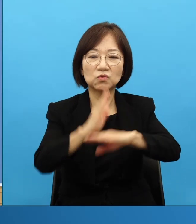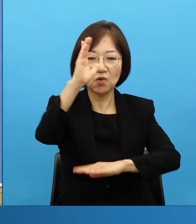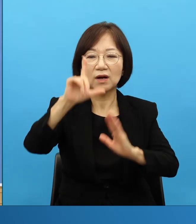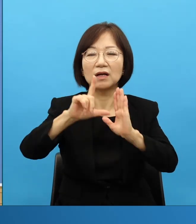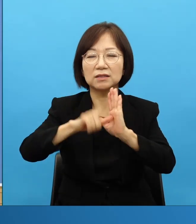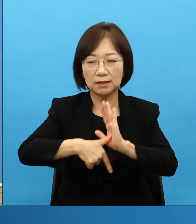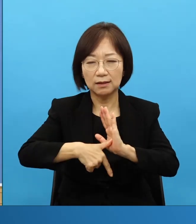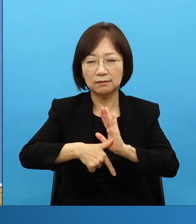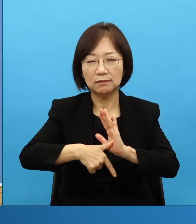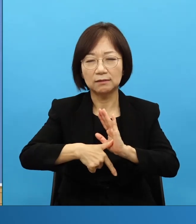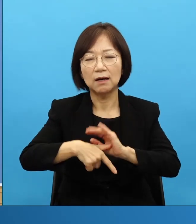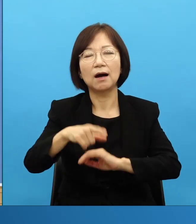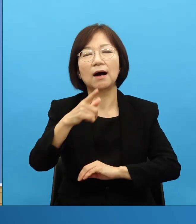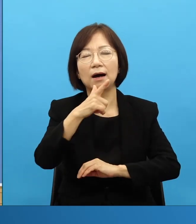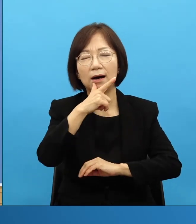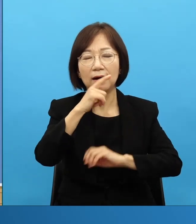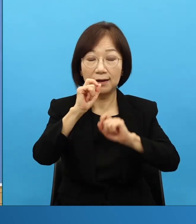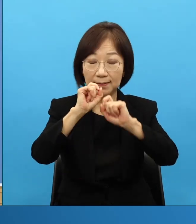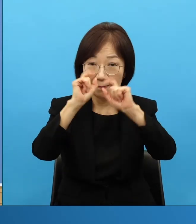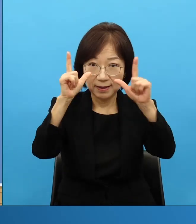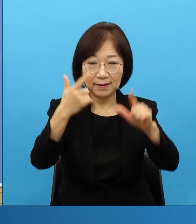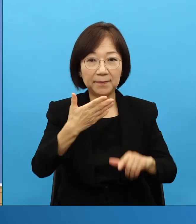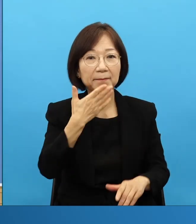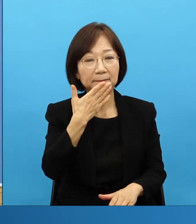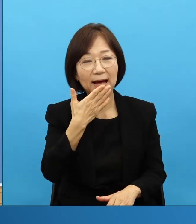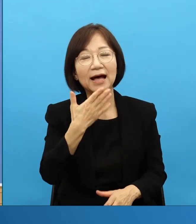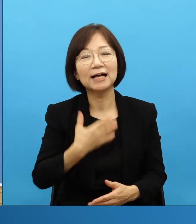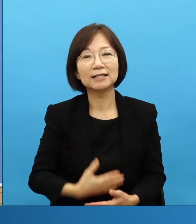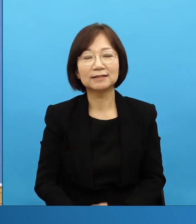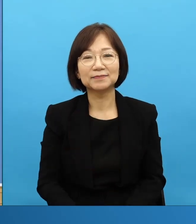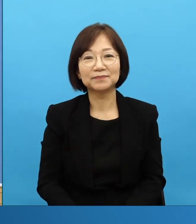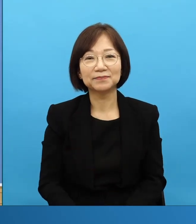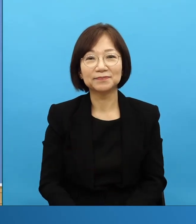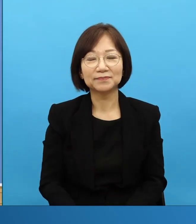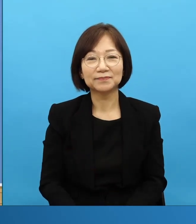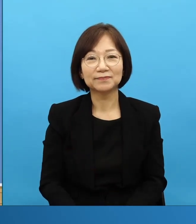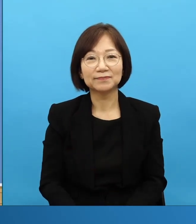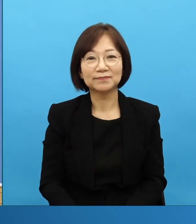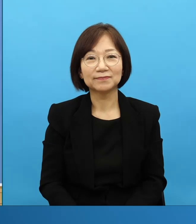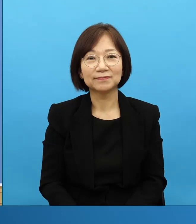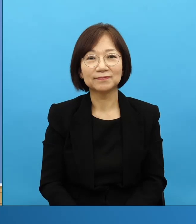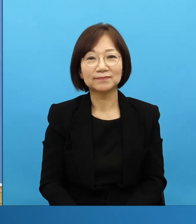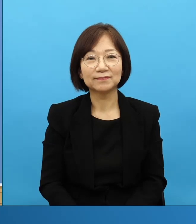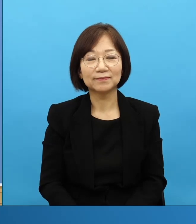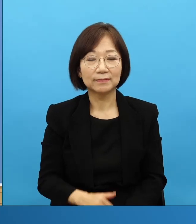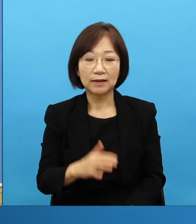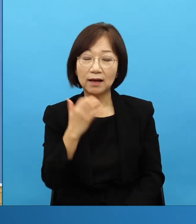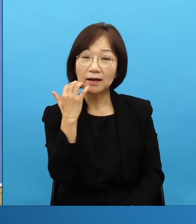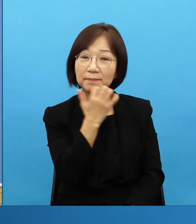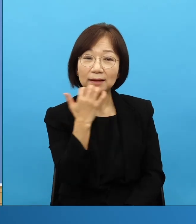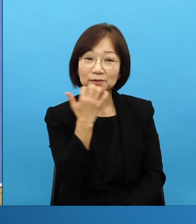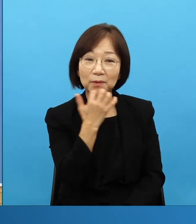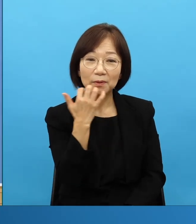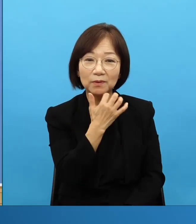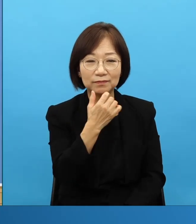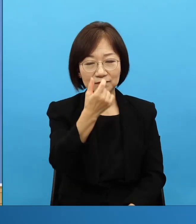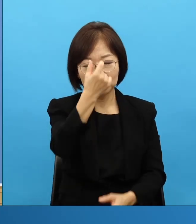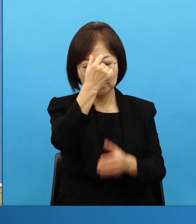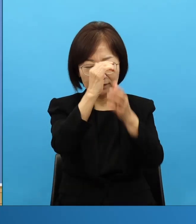covenant, you're holding on to that, 확실합니다. then during this time is a time for you to see the transcendence of time and space. 베드로가 기도하는 중에 그냥이